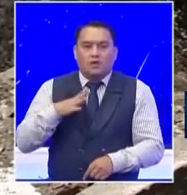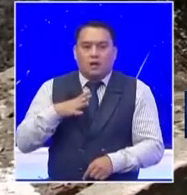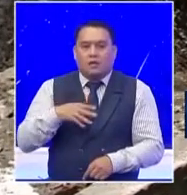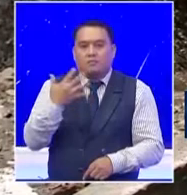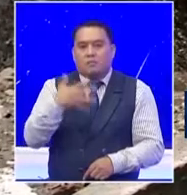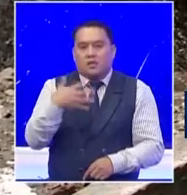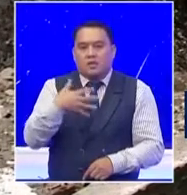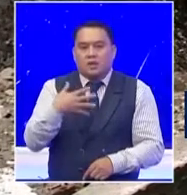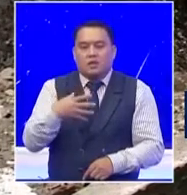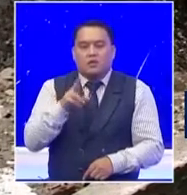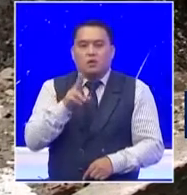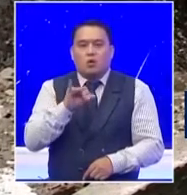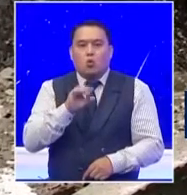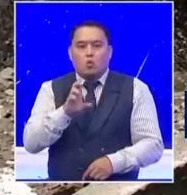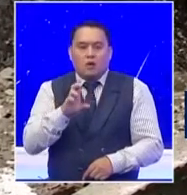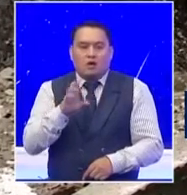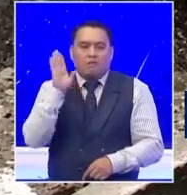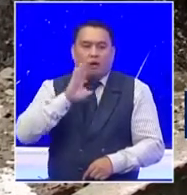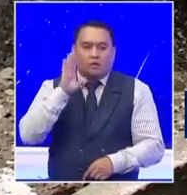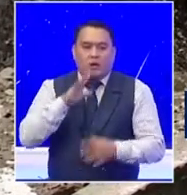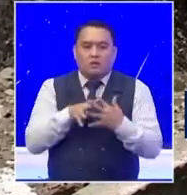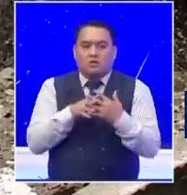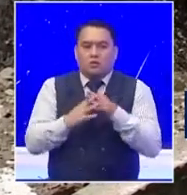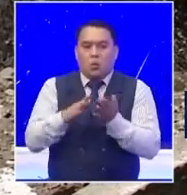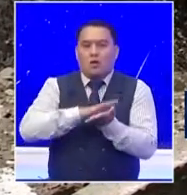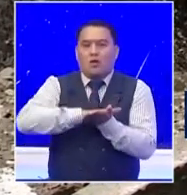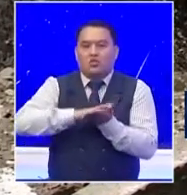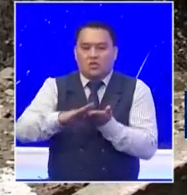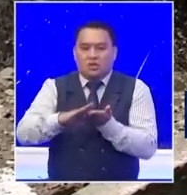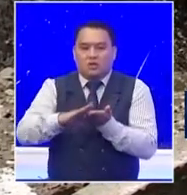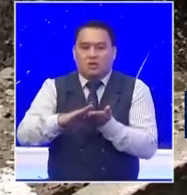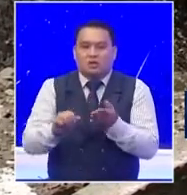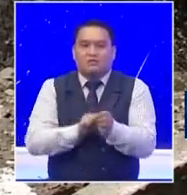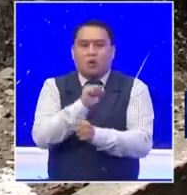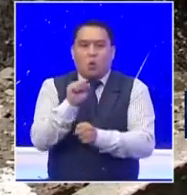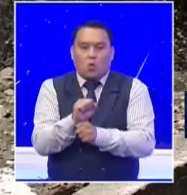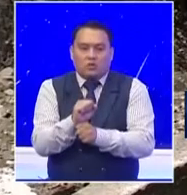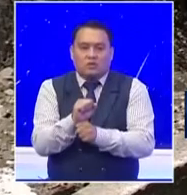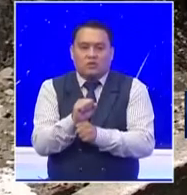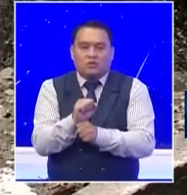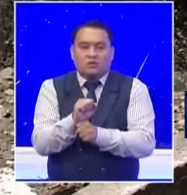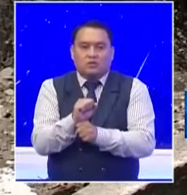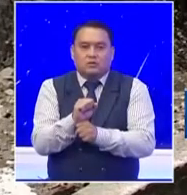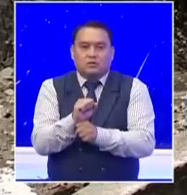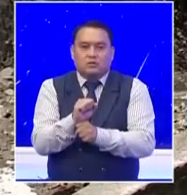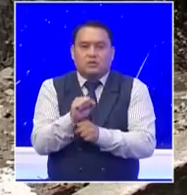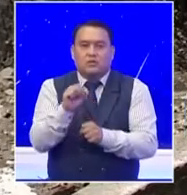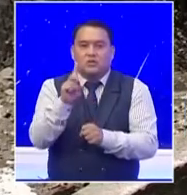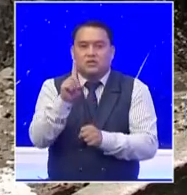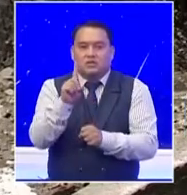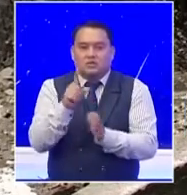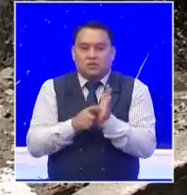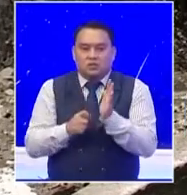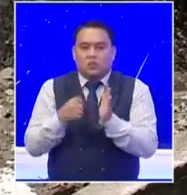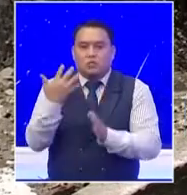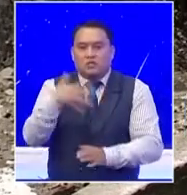50 кубов воды. Для поселка идет очищение, отстаивается, потом идет 750 метров